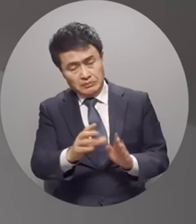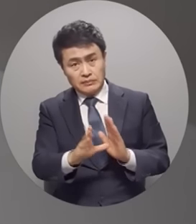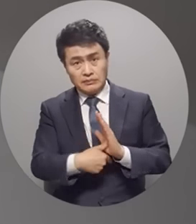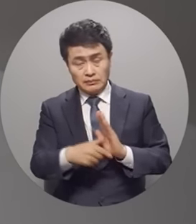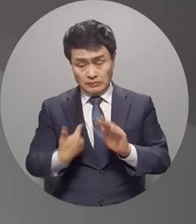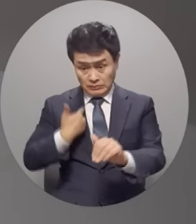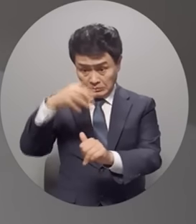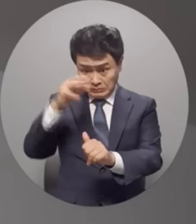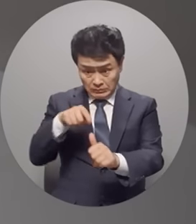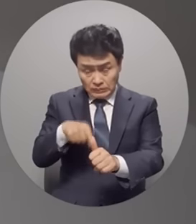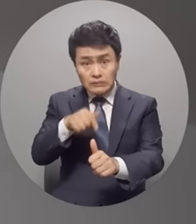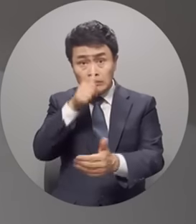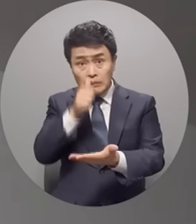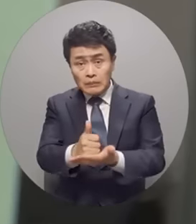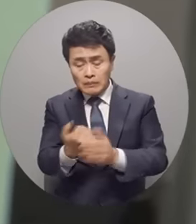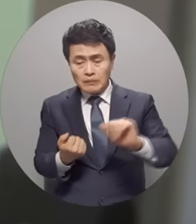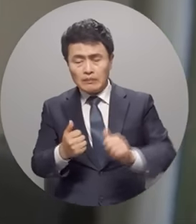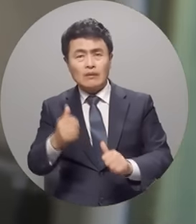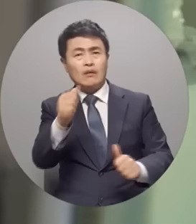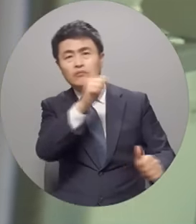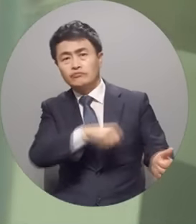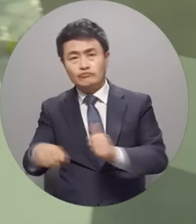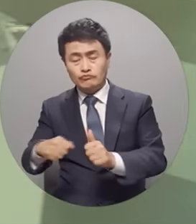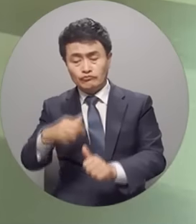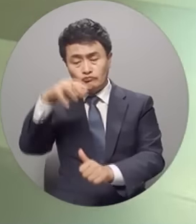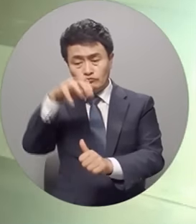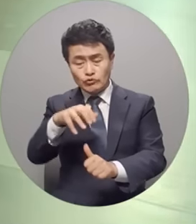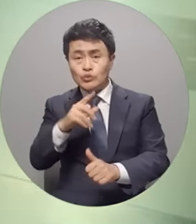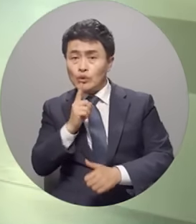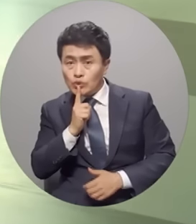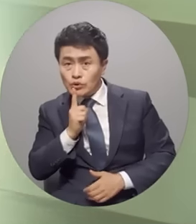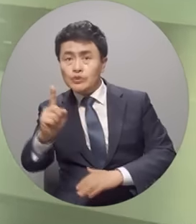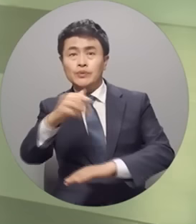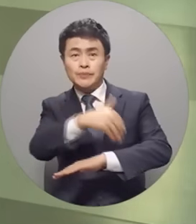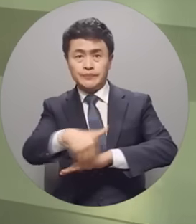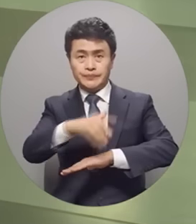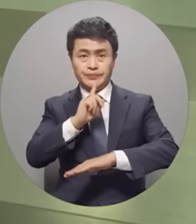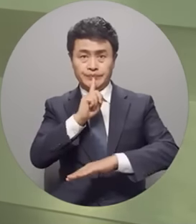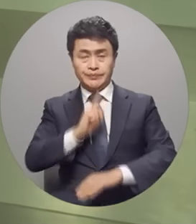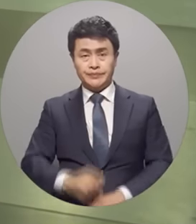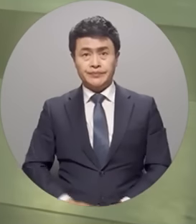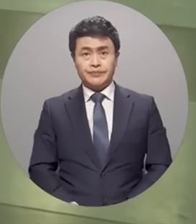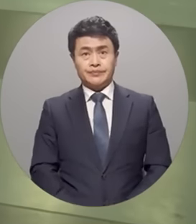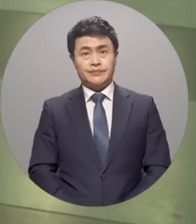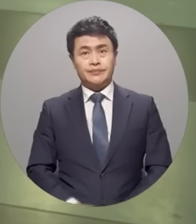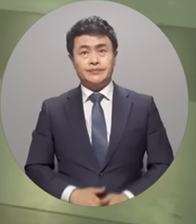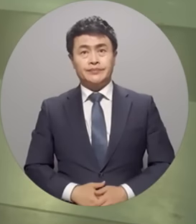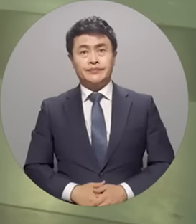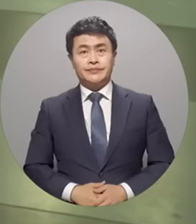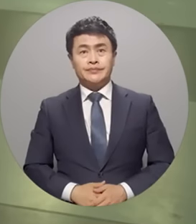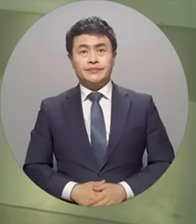중상의 혐의로 관장을 입건하고 구속영장을 신청할 예정입니다 MBC 뉴스 이진입니다